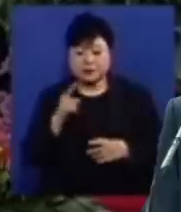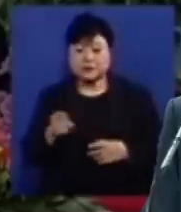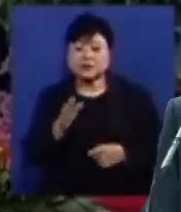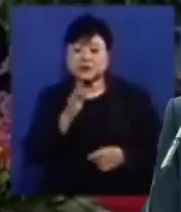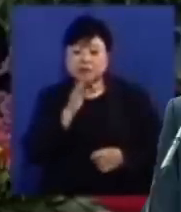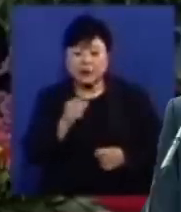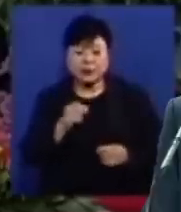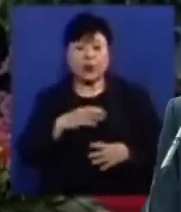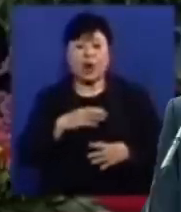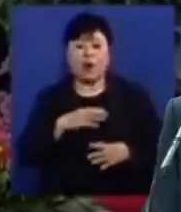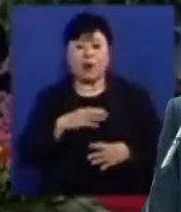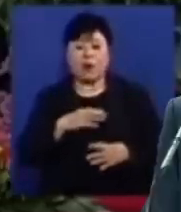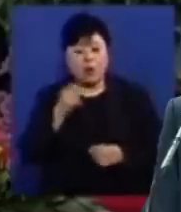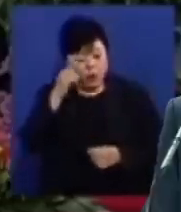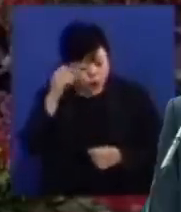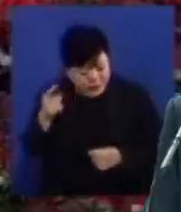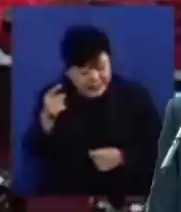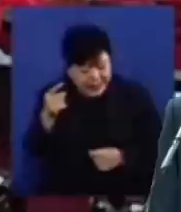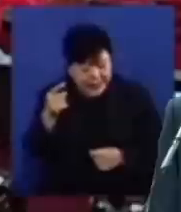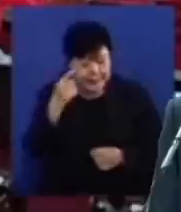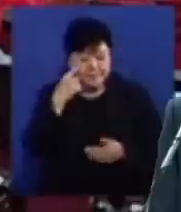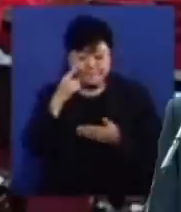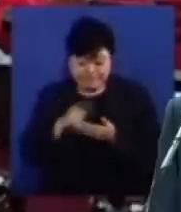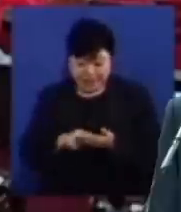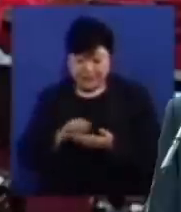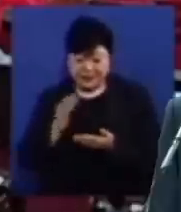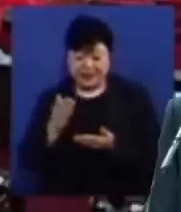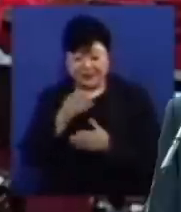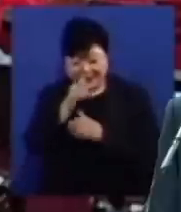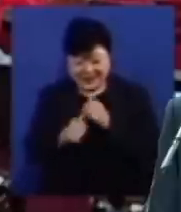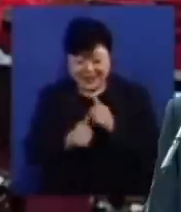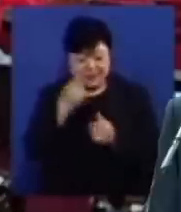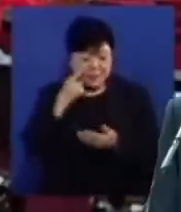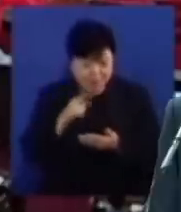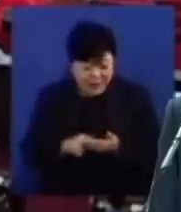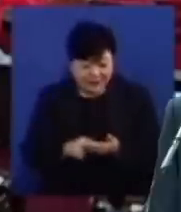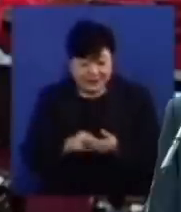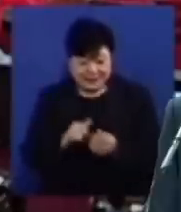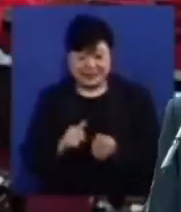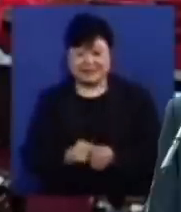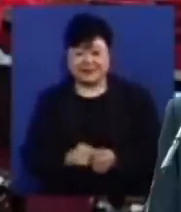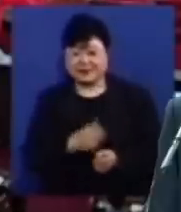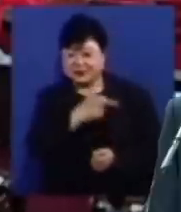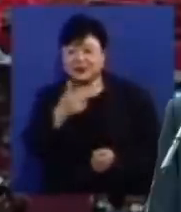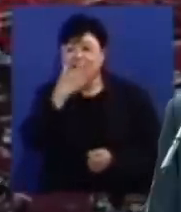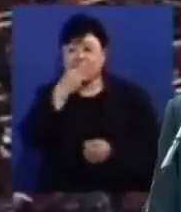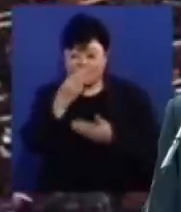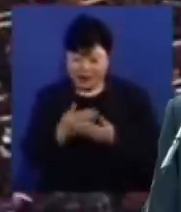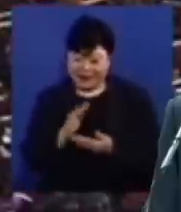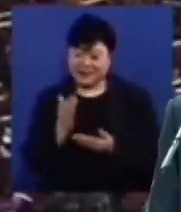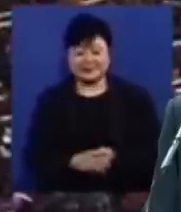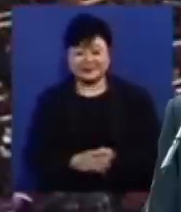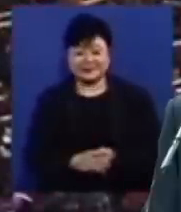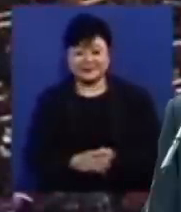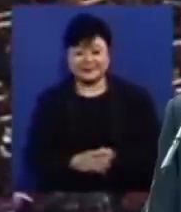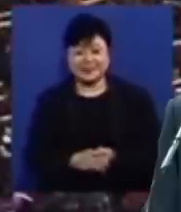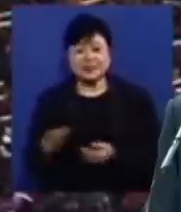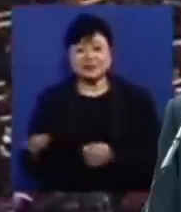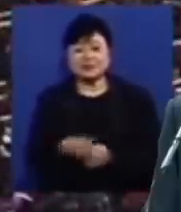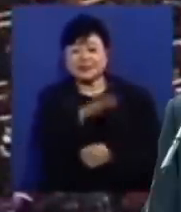참으로 놀랍고 위대한 발견이며 이 하나님을 발견한 사람은 큰 복을 받은 사람인 것입니다.